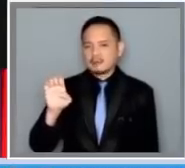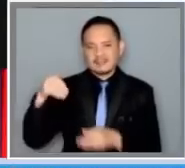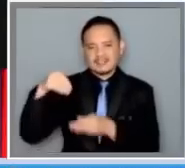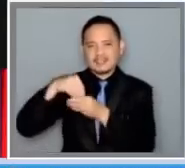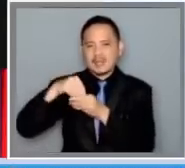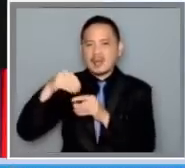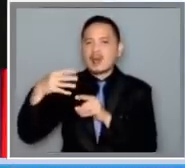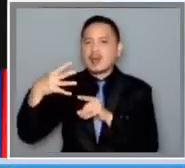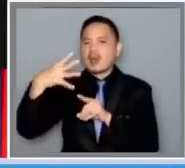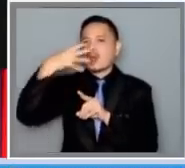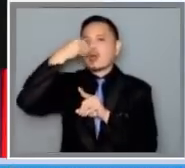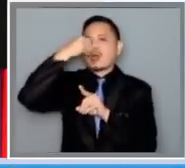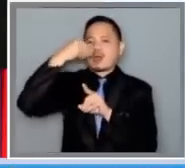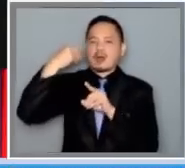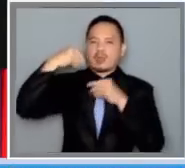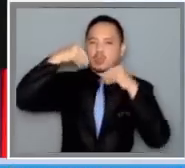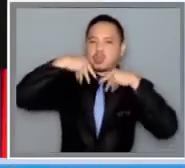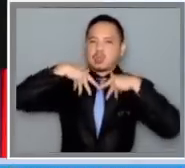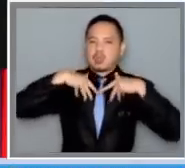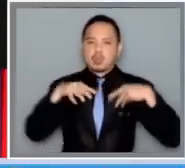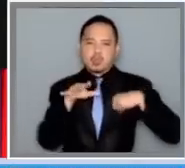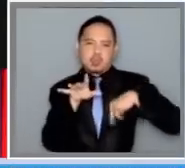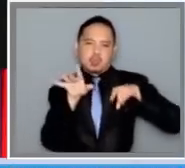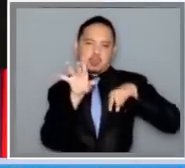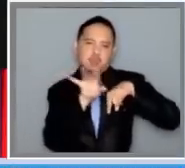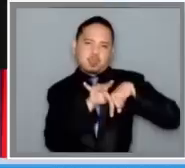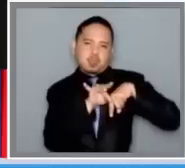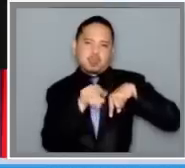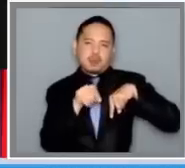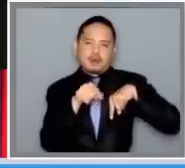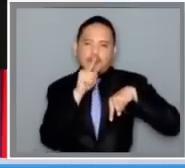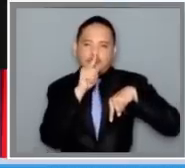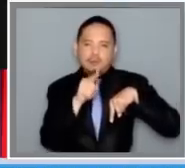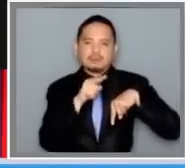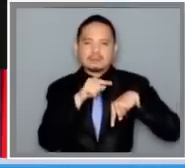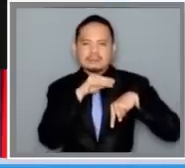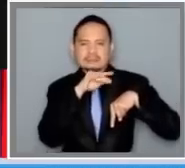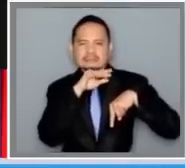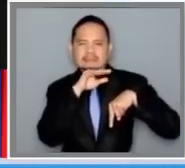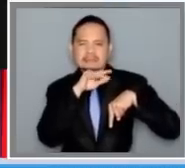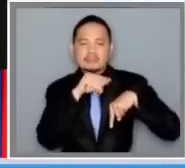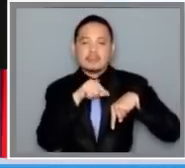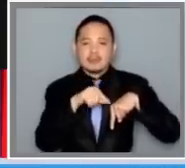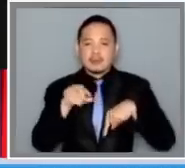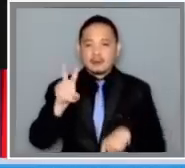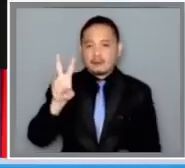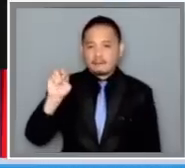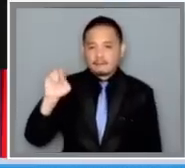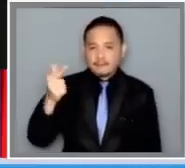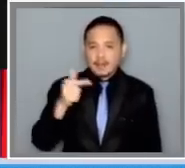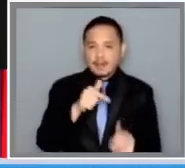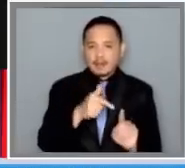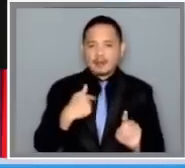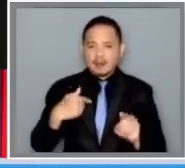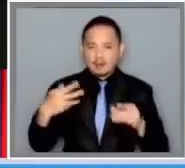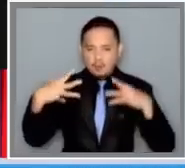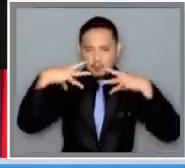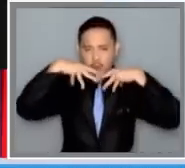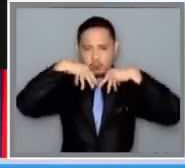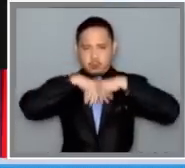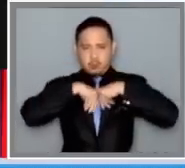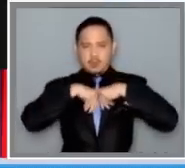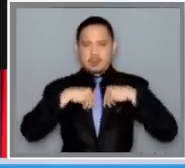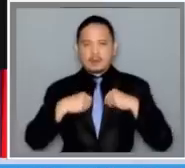mucosa. Kaya ang mga tao na na-expose sa VAG will mostly have